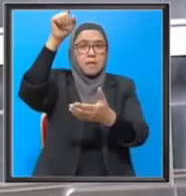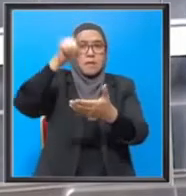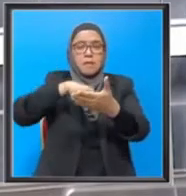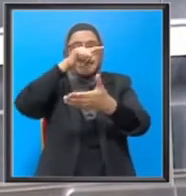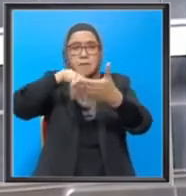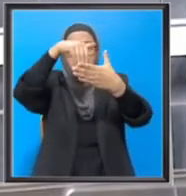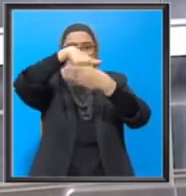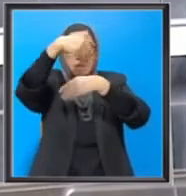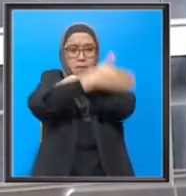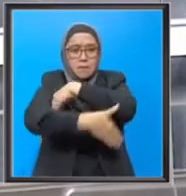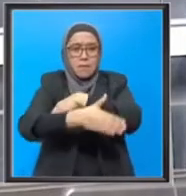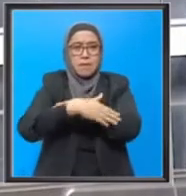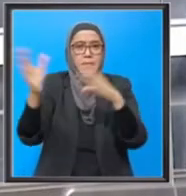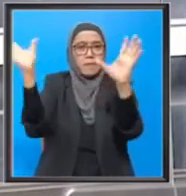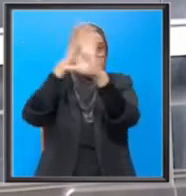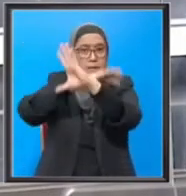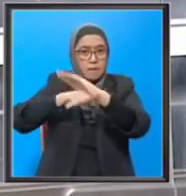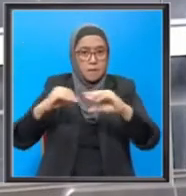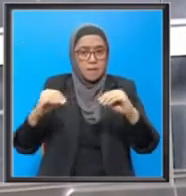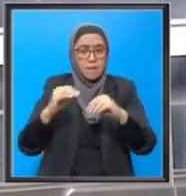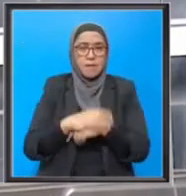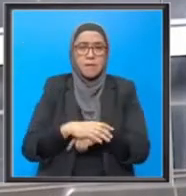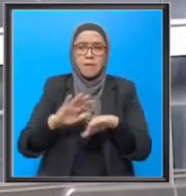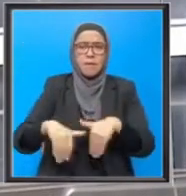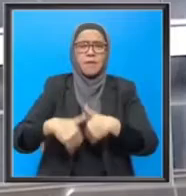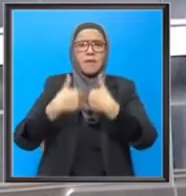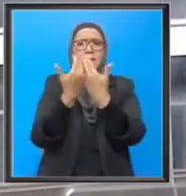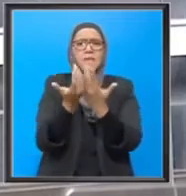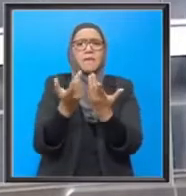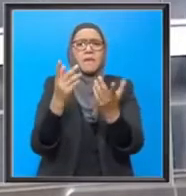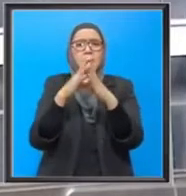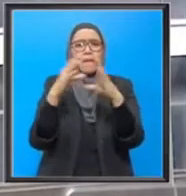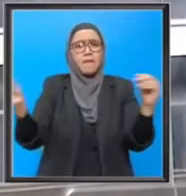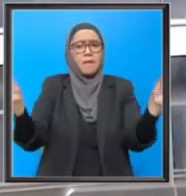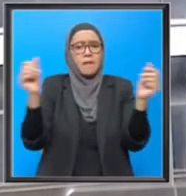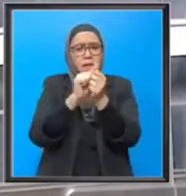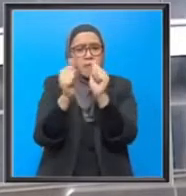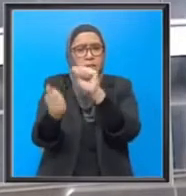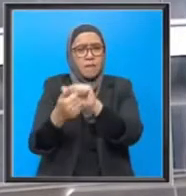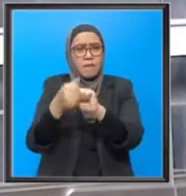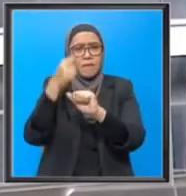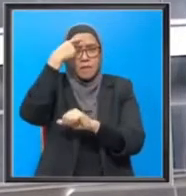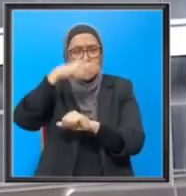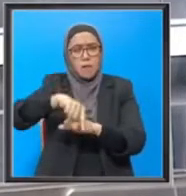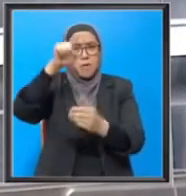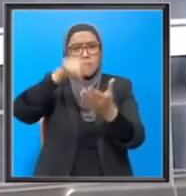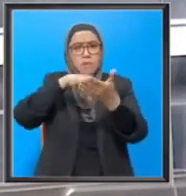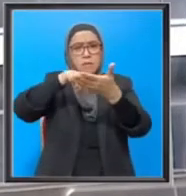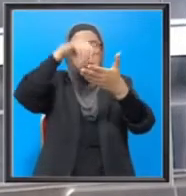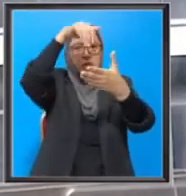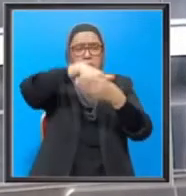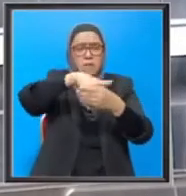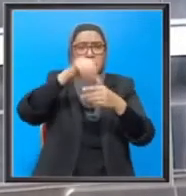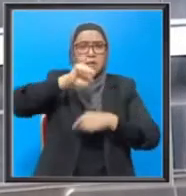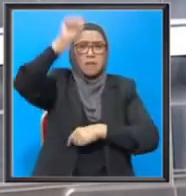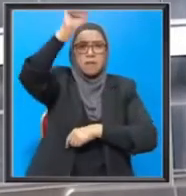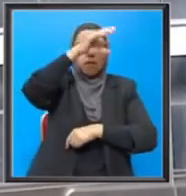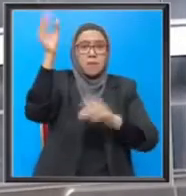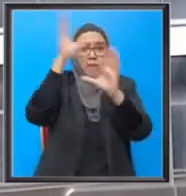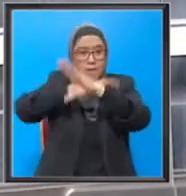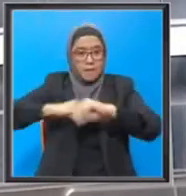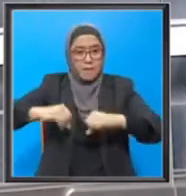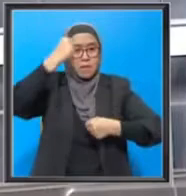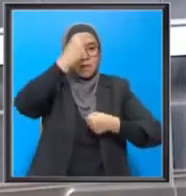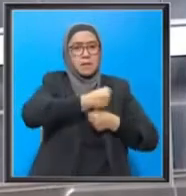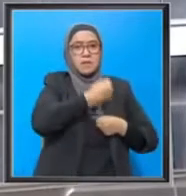Sarawak bagaimana kita mengatasi masalah Michael yang pengundi di Sabah dan Serawak tetapi bekerja di Semenanjung